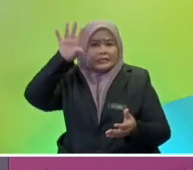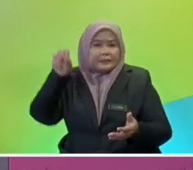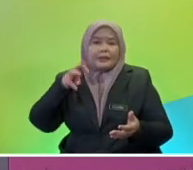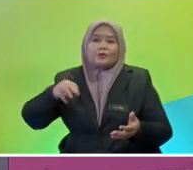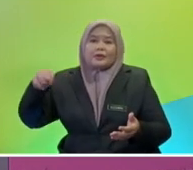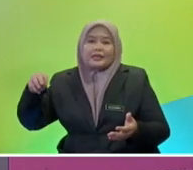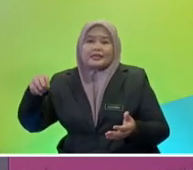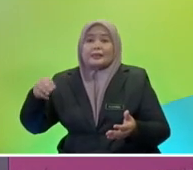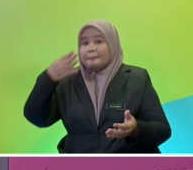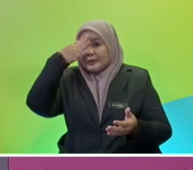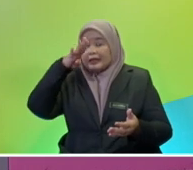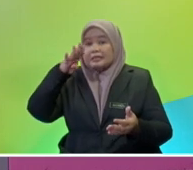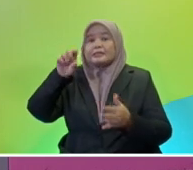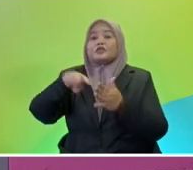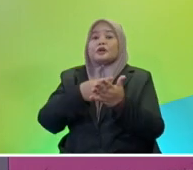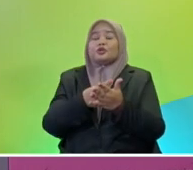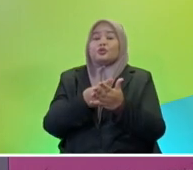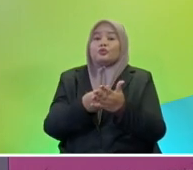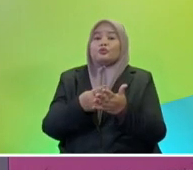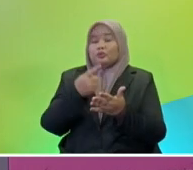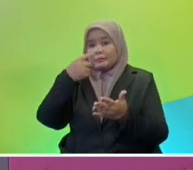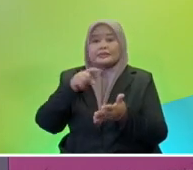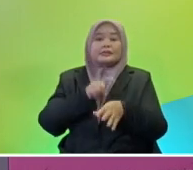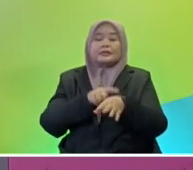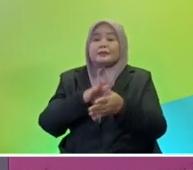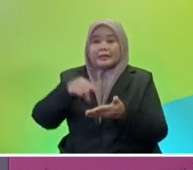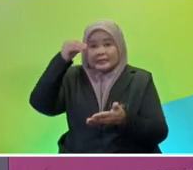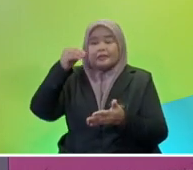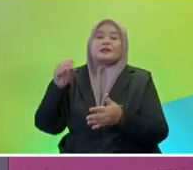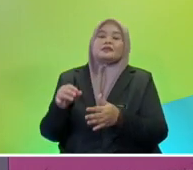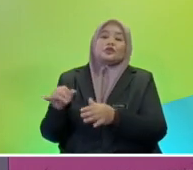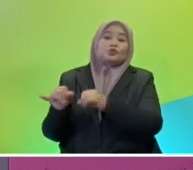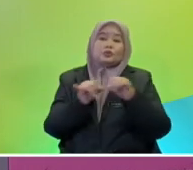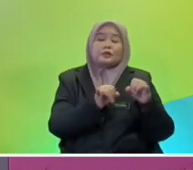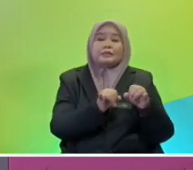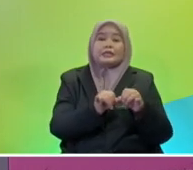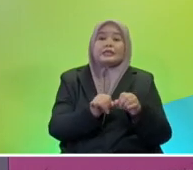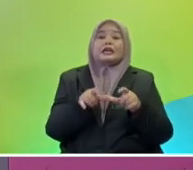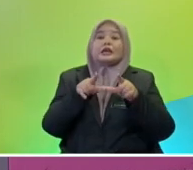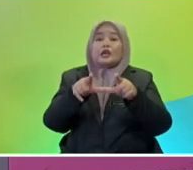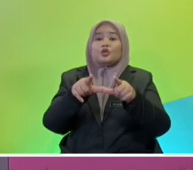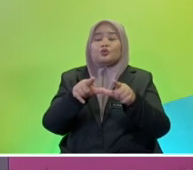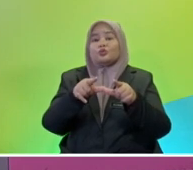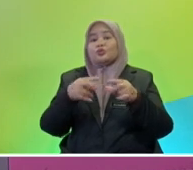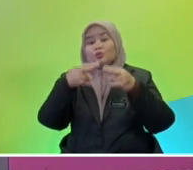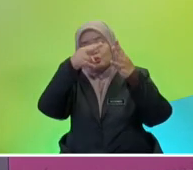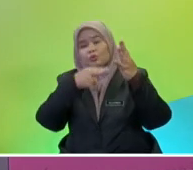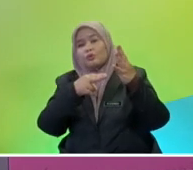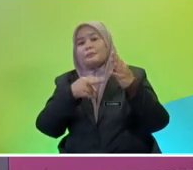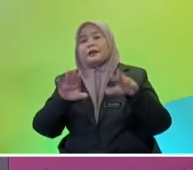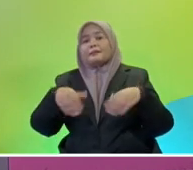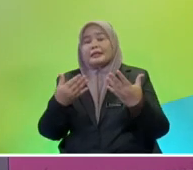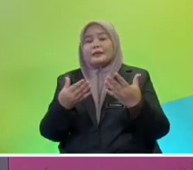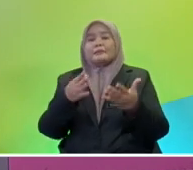murid bagi sesuatu sesi pembelajaran Ia juga menjadi kayu ukur Bagaimanakah sesuatu